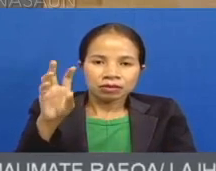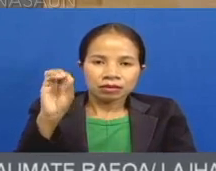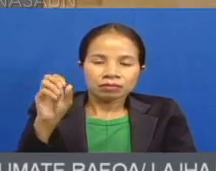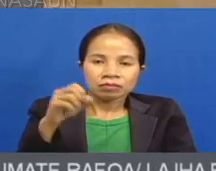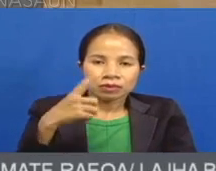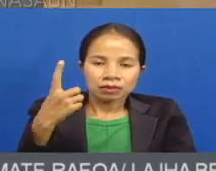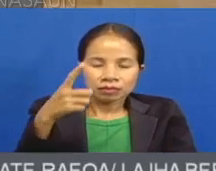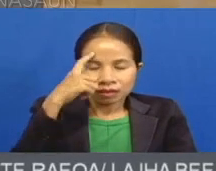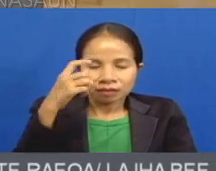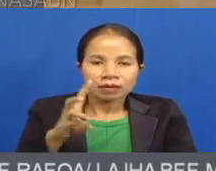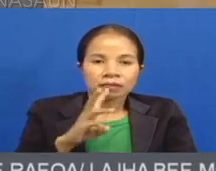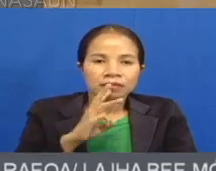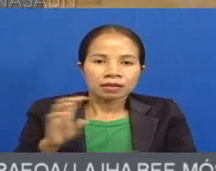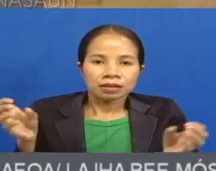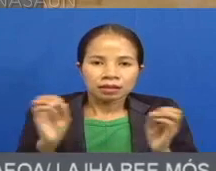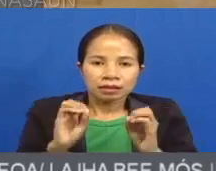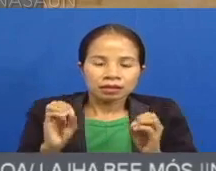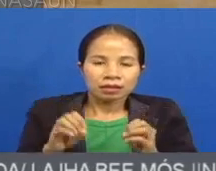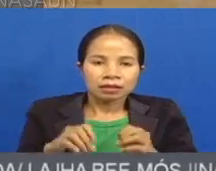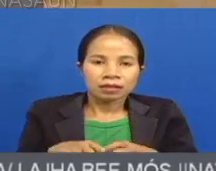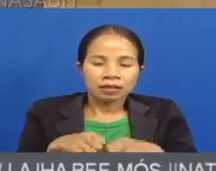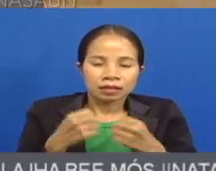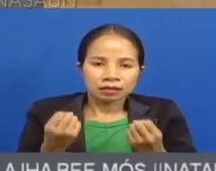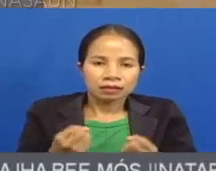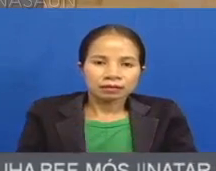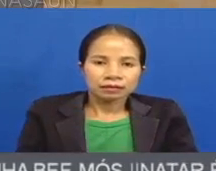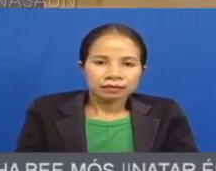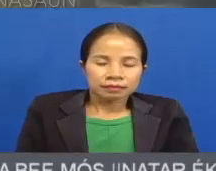ida tamba irigesaung maliana dois at.